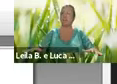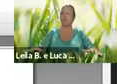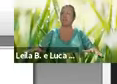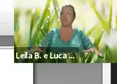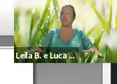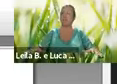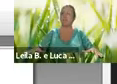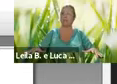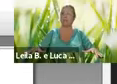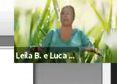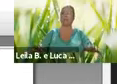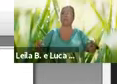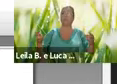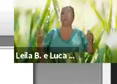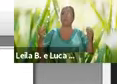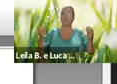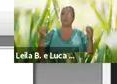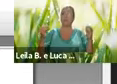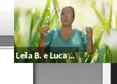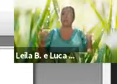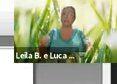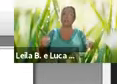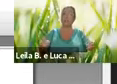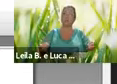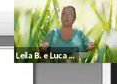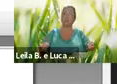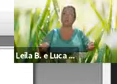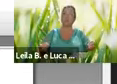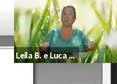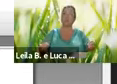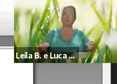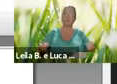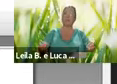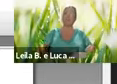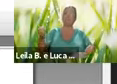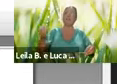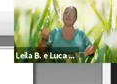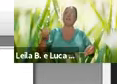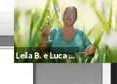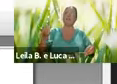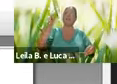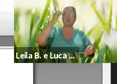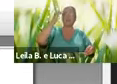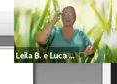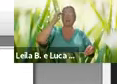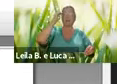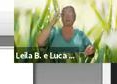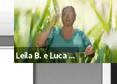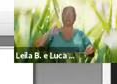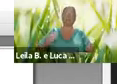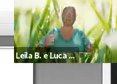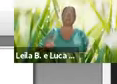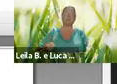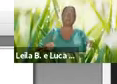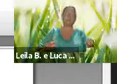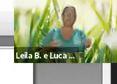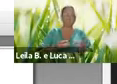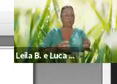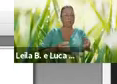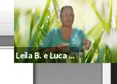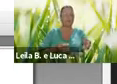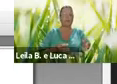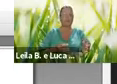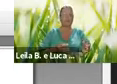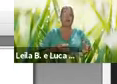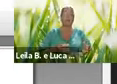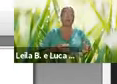la sua luce, ha dovuto diminuire la sua luce. Perché è tipo così, tu non